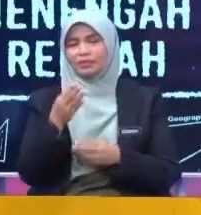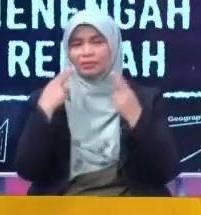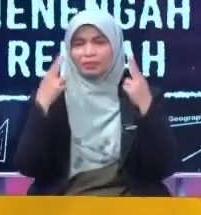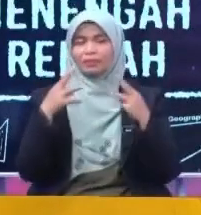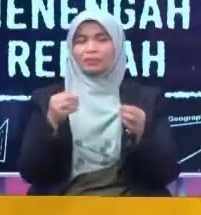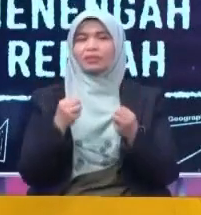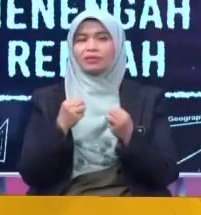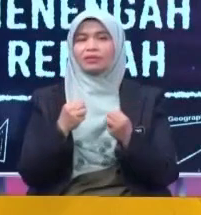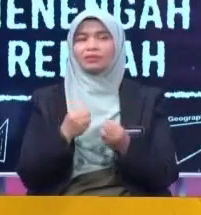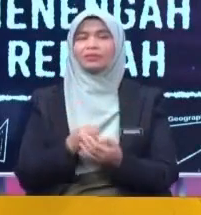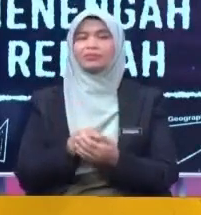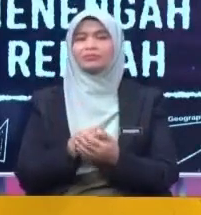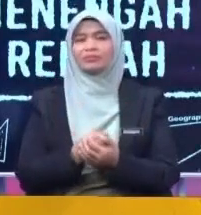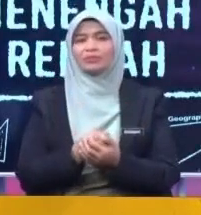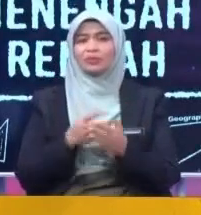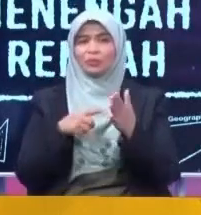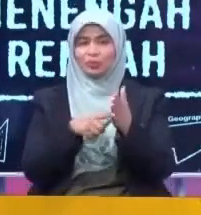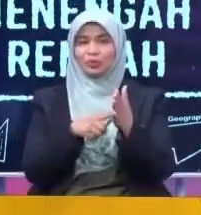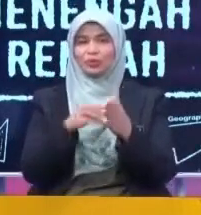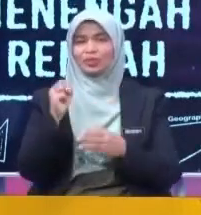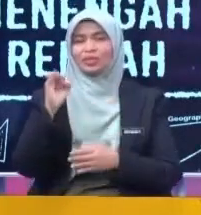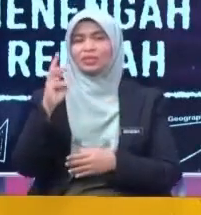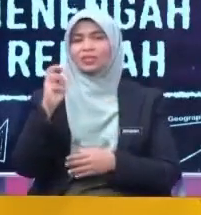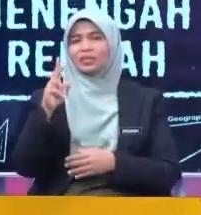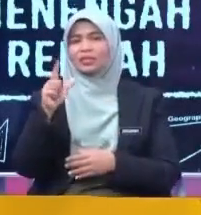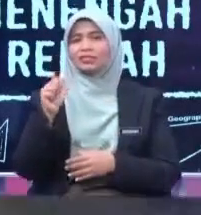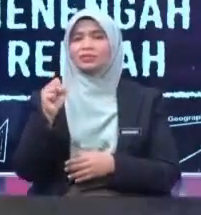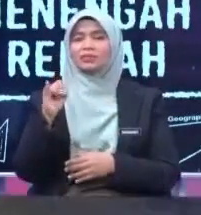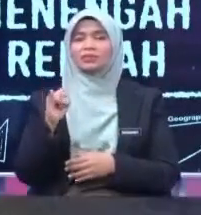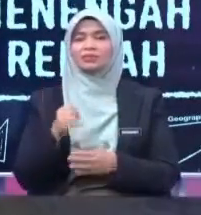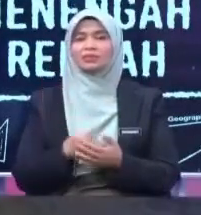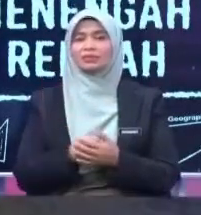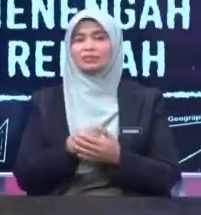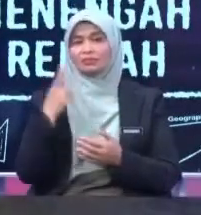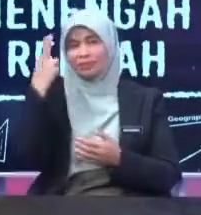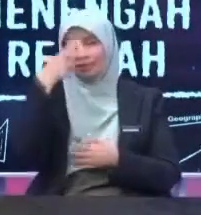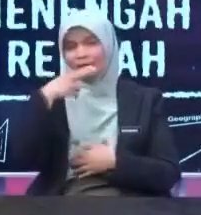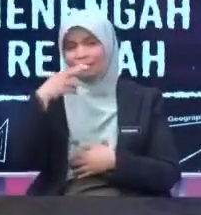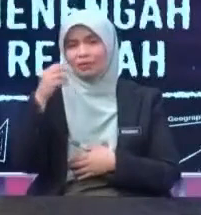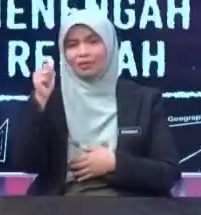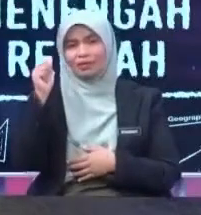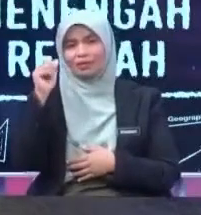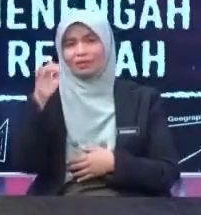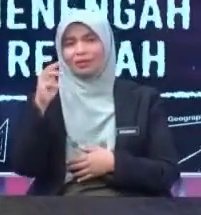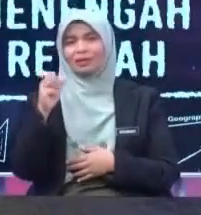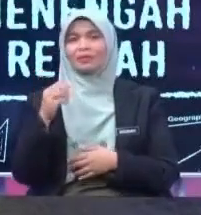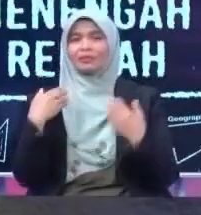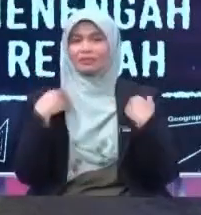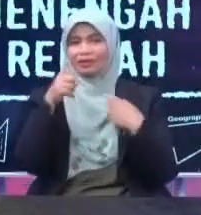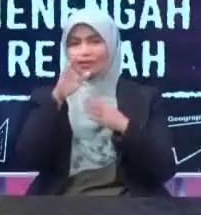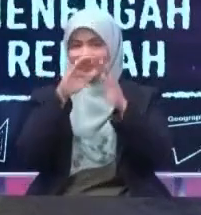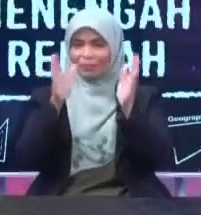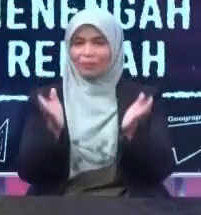secara gambaran. Simulasi, simulasi dia. Okey. Jadi di depan Aiman ada satu lagi bola tu, Aiman. Oh, ada satu bola lagi,